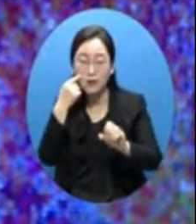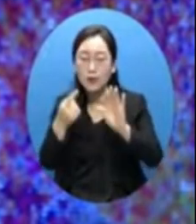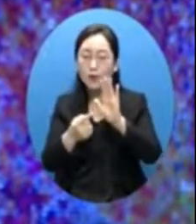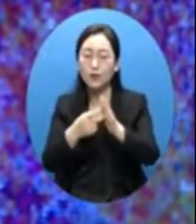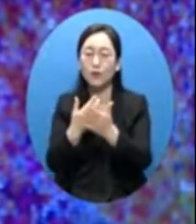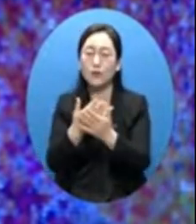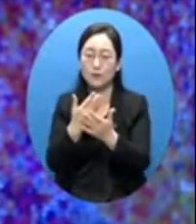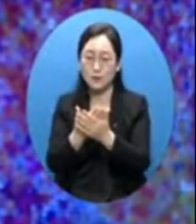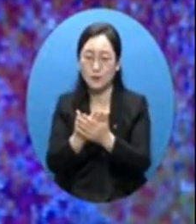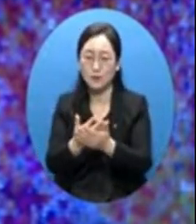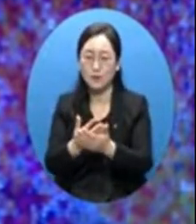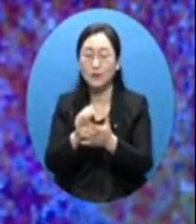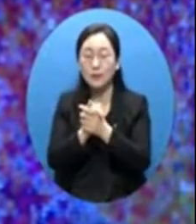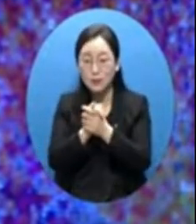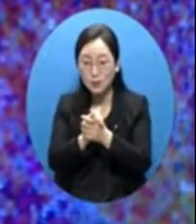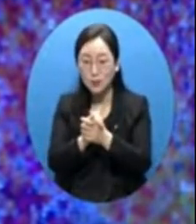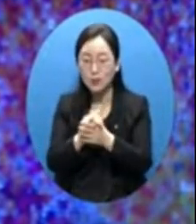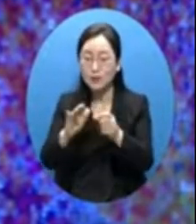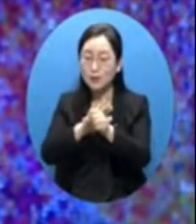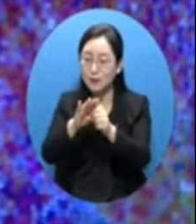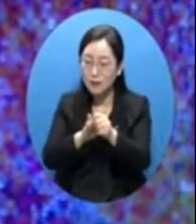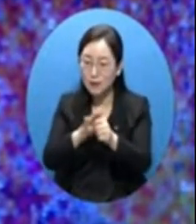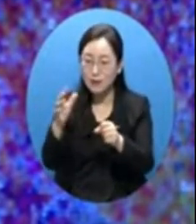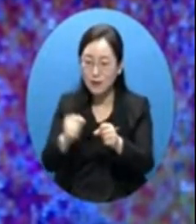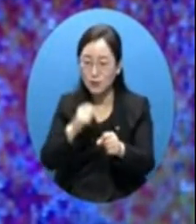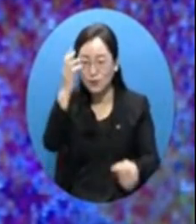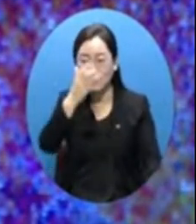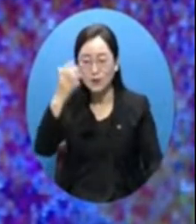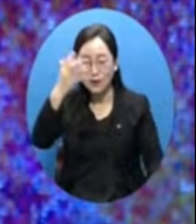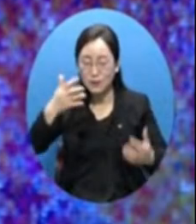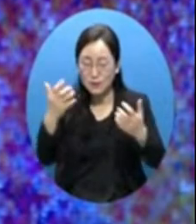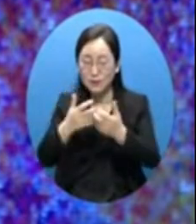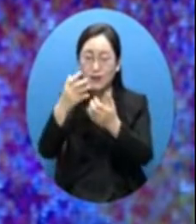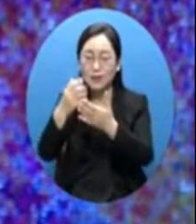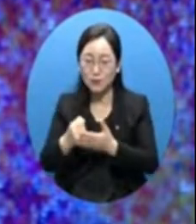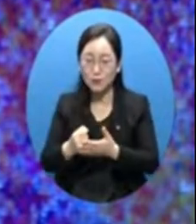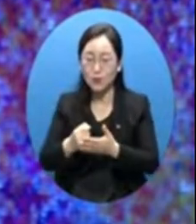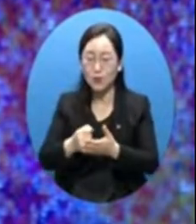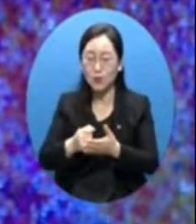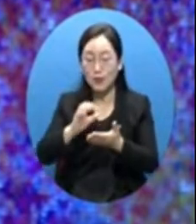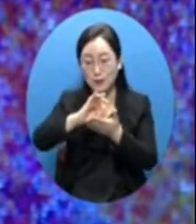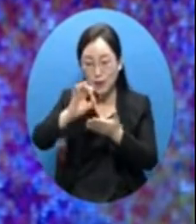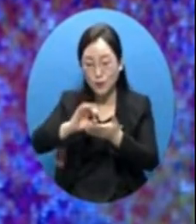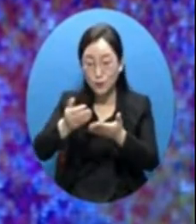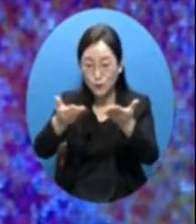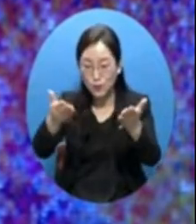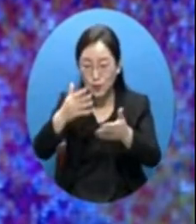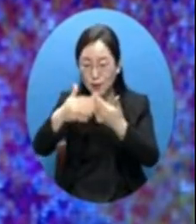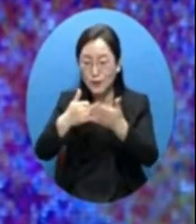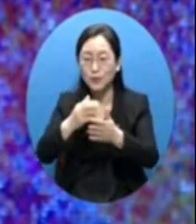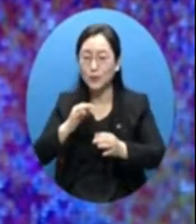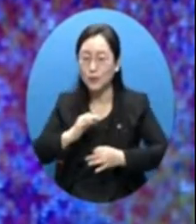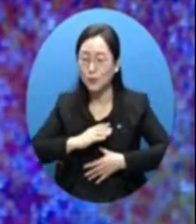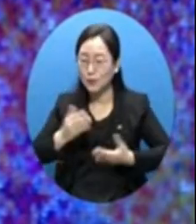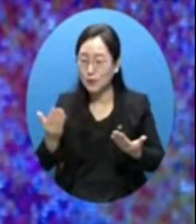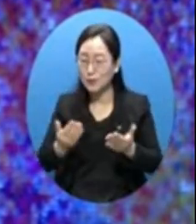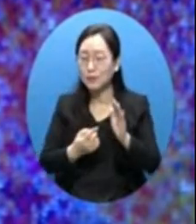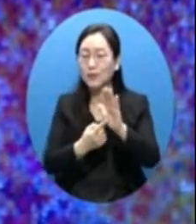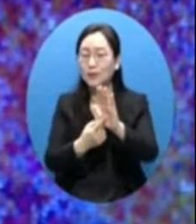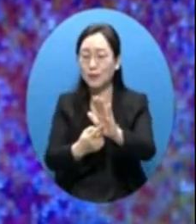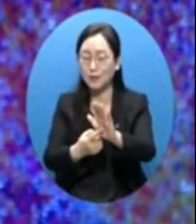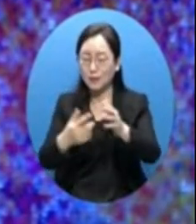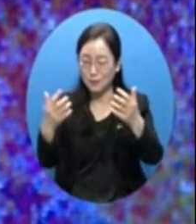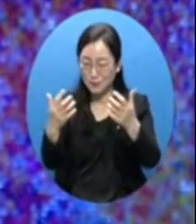앞에 기도의 사람으로 사랑의 사람으로 성령의 사람으로 믿음의 사람으로 쓰임받을 때 하나님의 놀라운 역사가 우리 모두에게 넘쳐나게 될